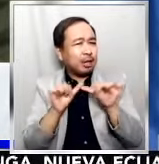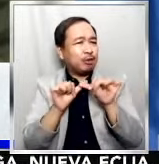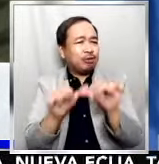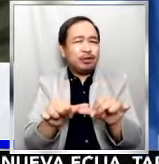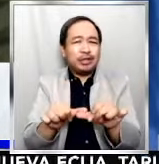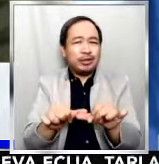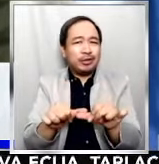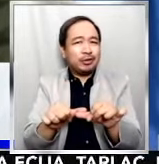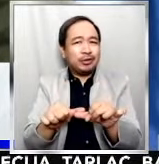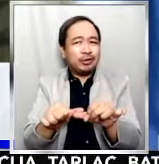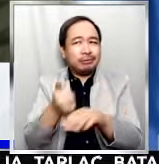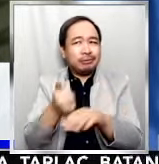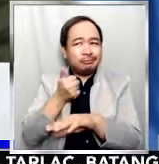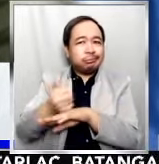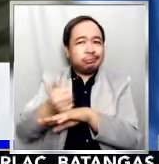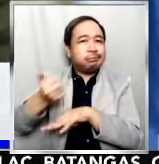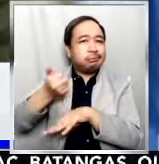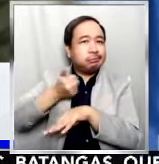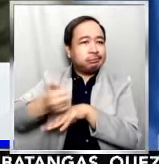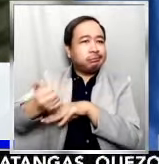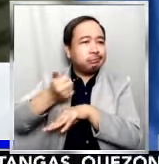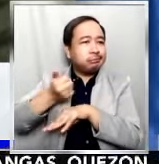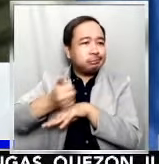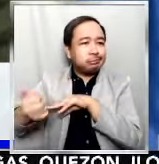for investigating